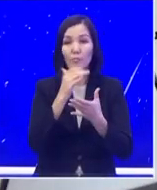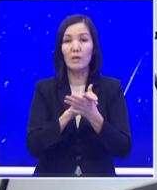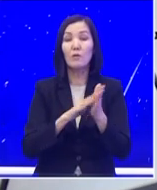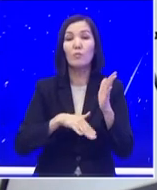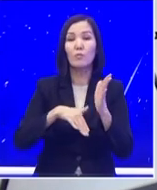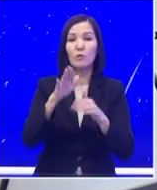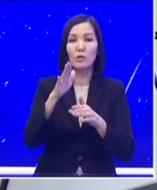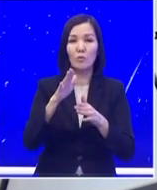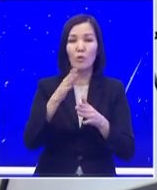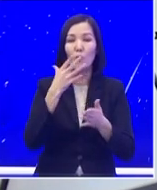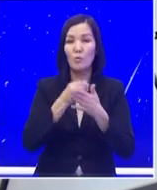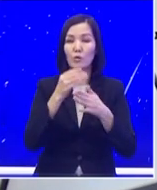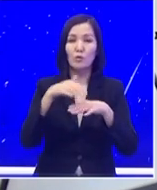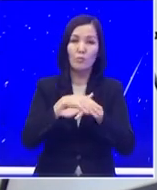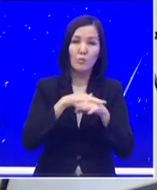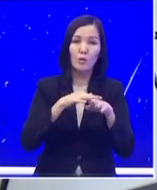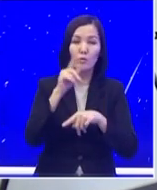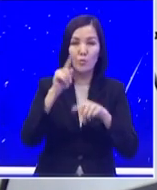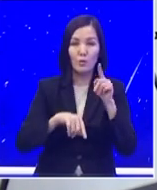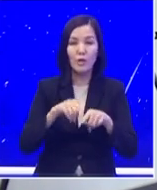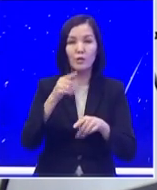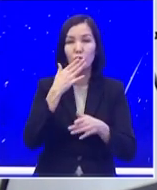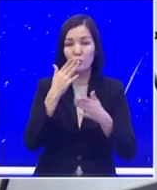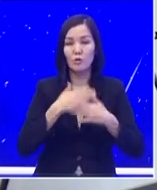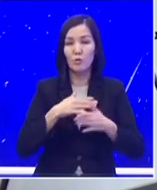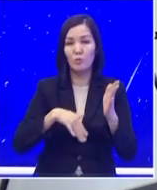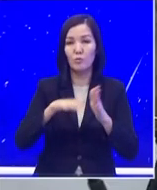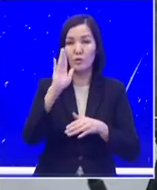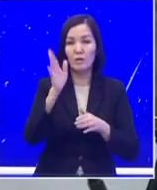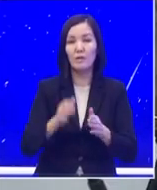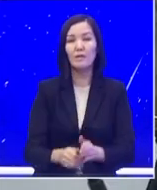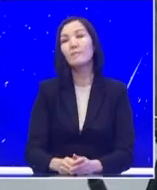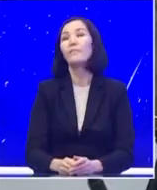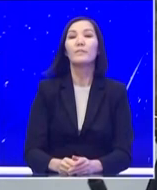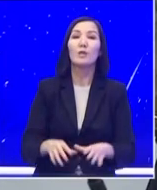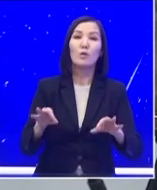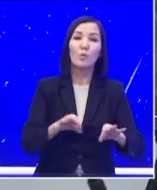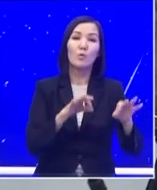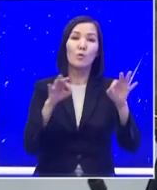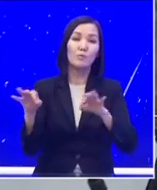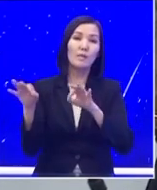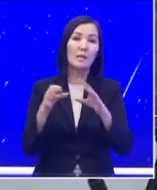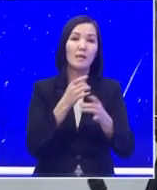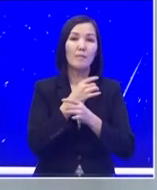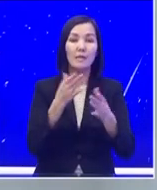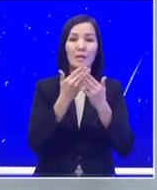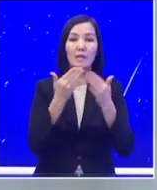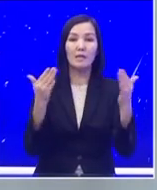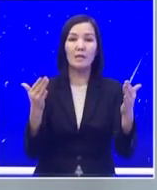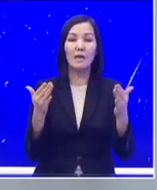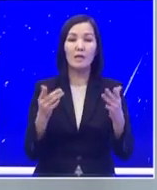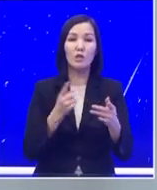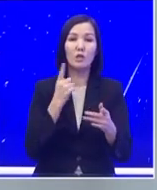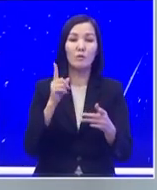ол мен өзім ойлаймын, ол келешекте үлкен, ол өзінің отанын сүйетін азамат болып қалыптасады деп. Көшпенділер мәдениетін көрермен назарына сұнған көрмеде